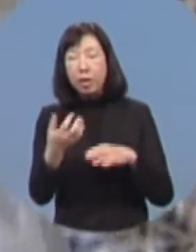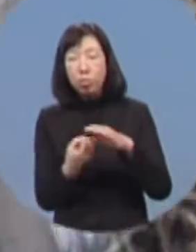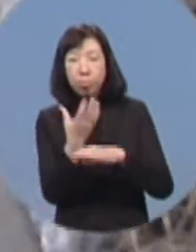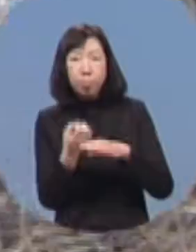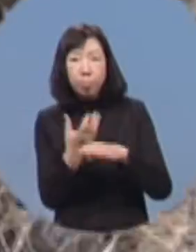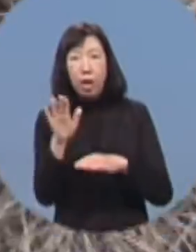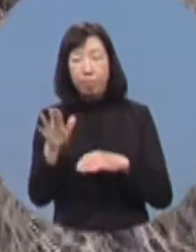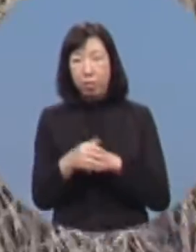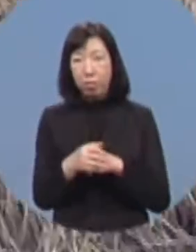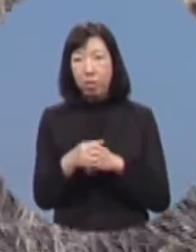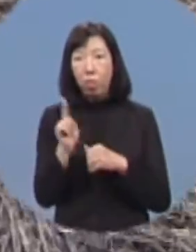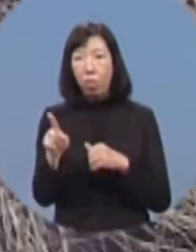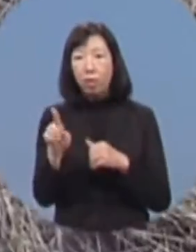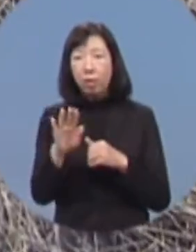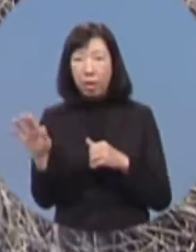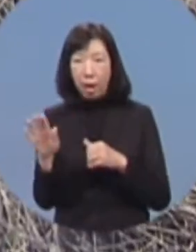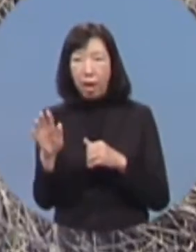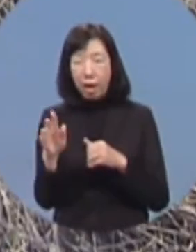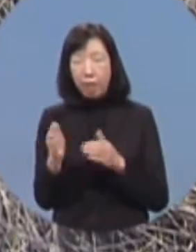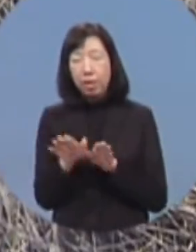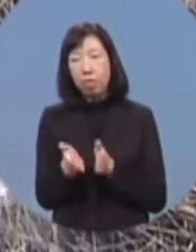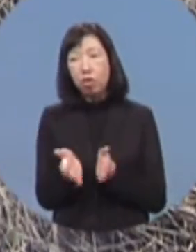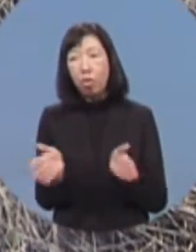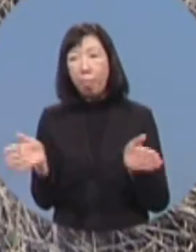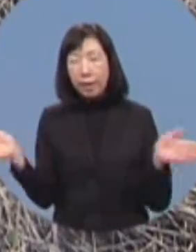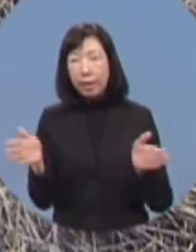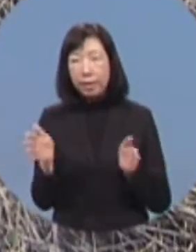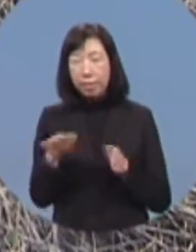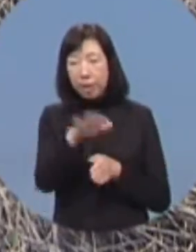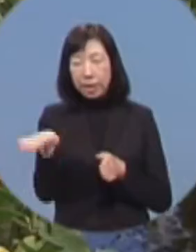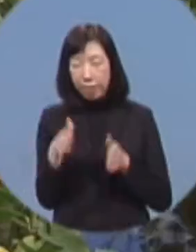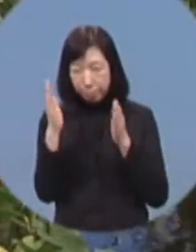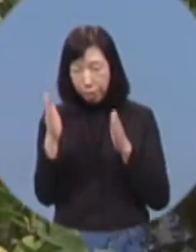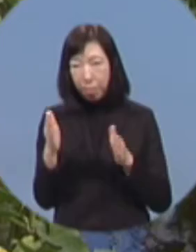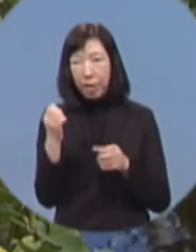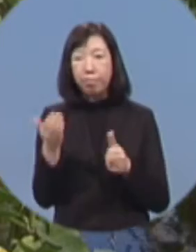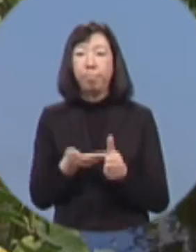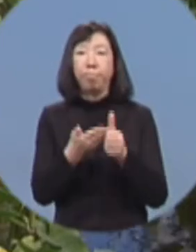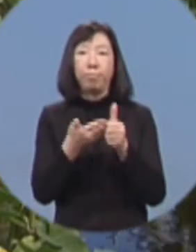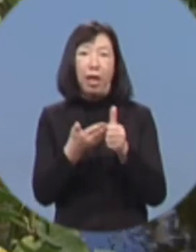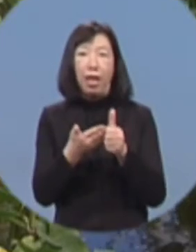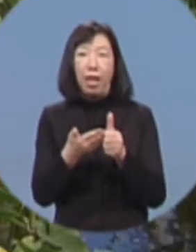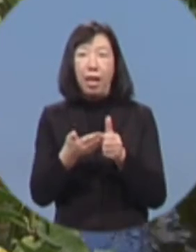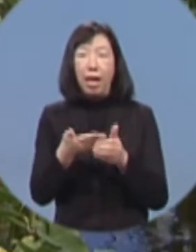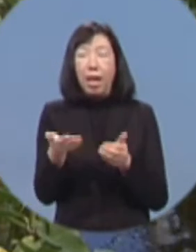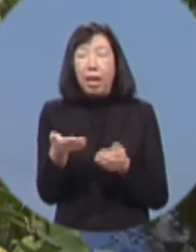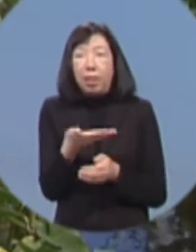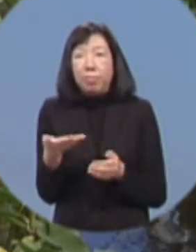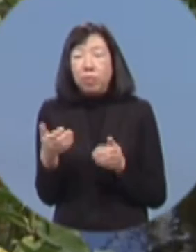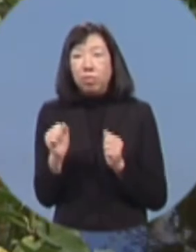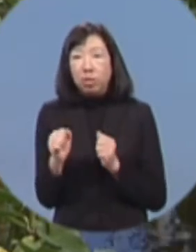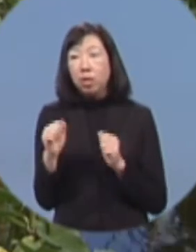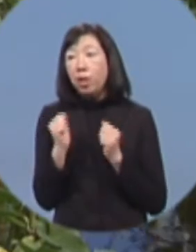出るんです。そんなことからカラーの栽培が広まり盛んに行われるようになりました。 水辺の作業は冬場は冷えて